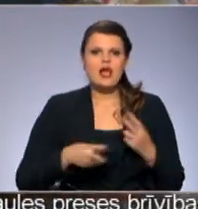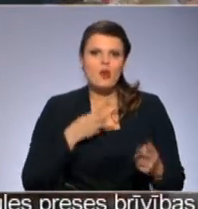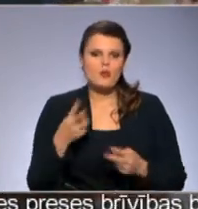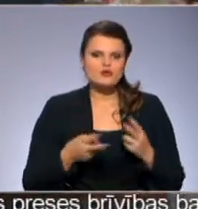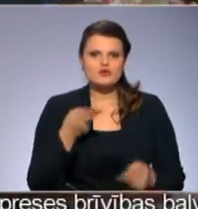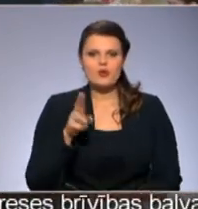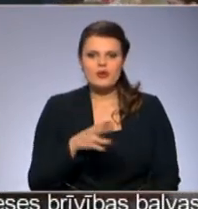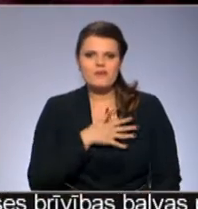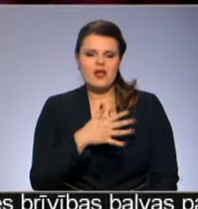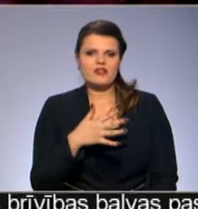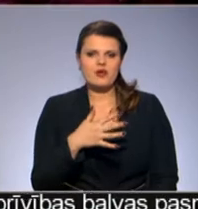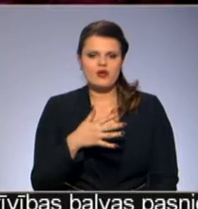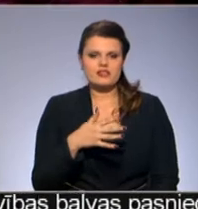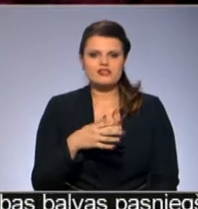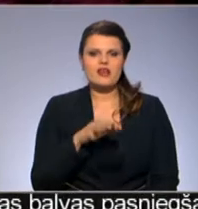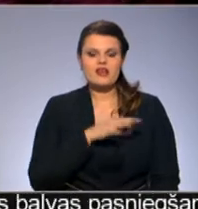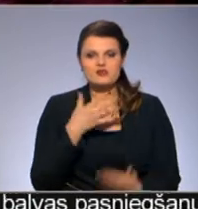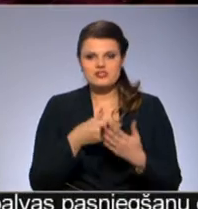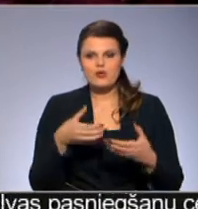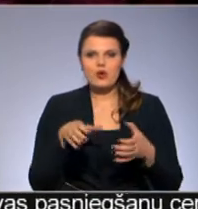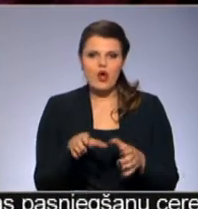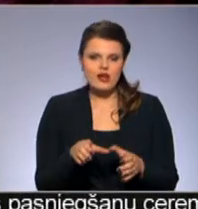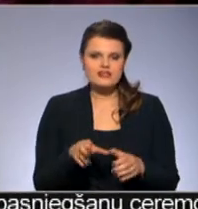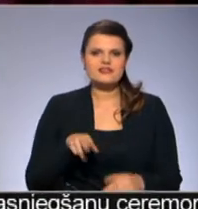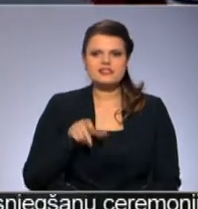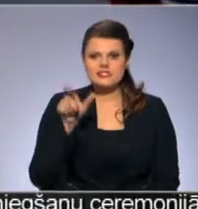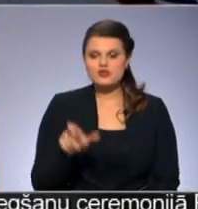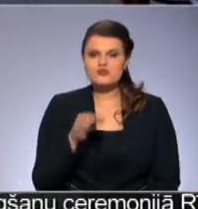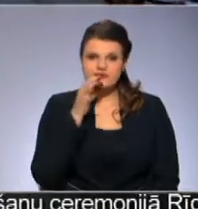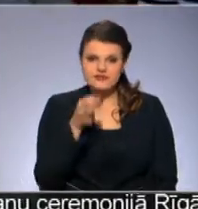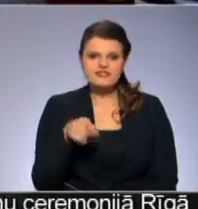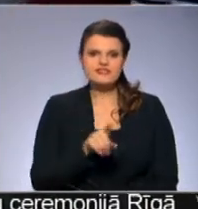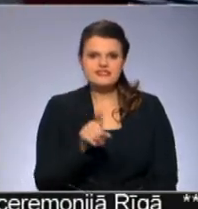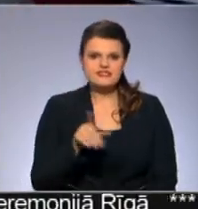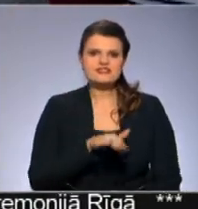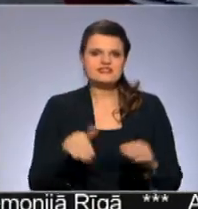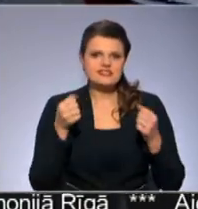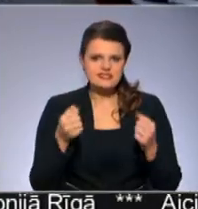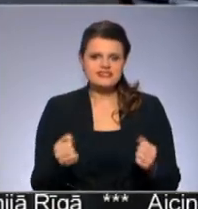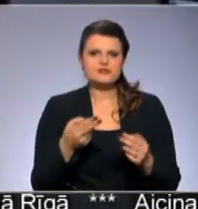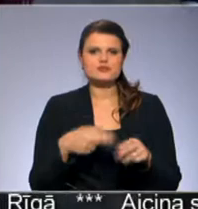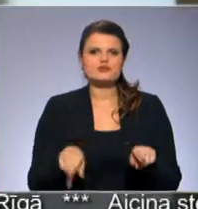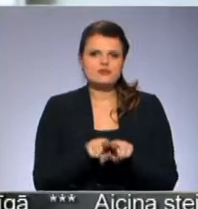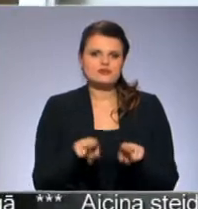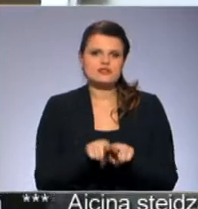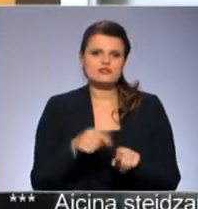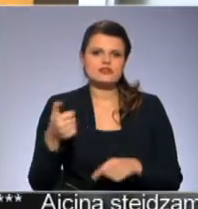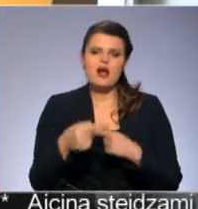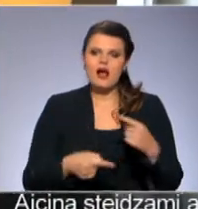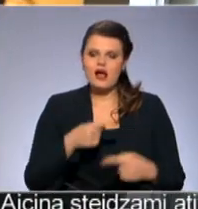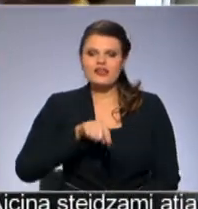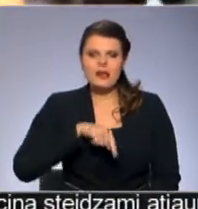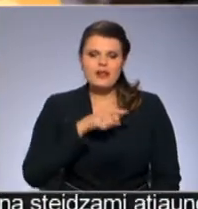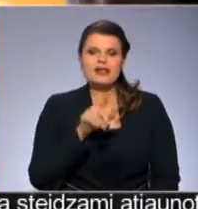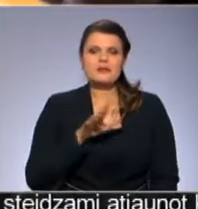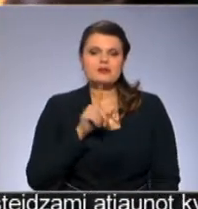un patriotiski. Raksturojot savu kolektīvu, direktori atzīst, ka tas ir gana stabils un nemainīgs jau gadiem. Ir bijuši